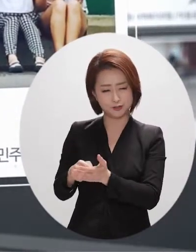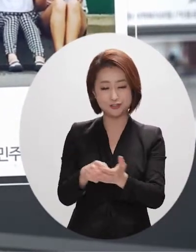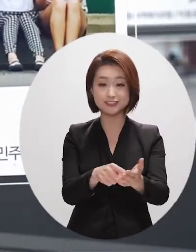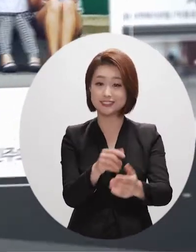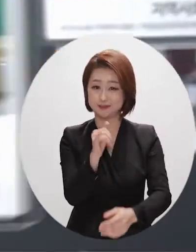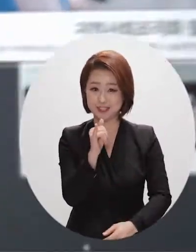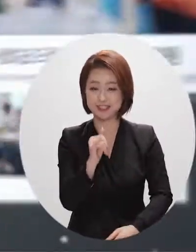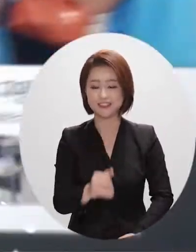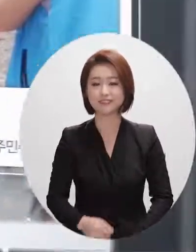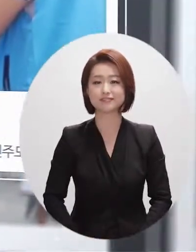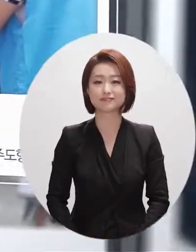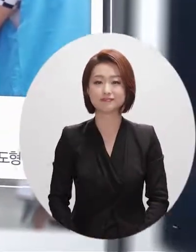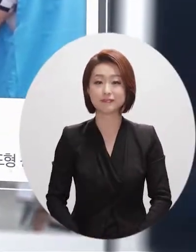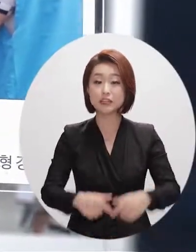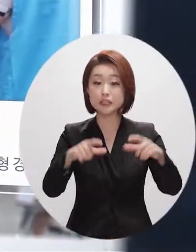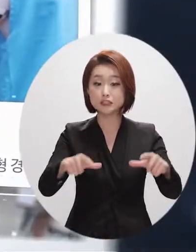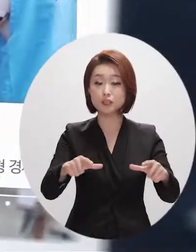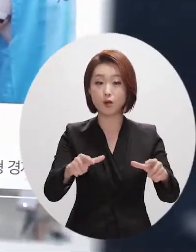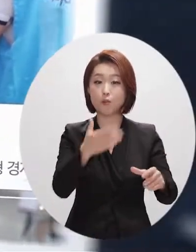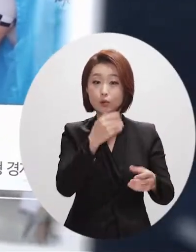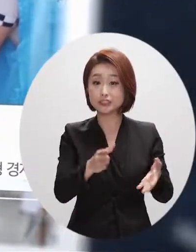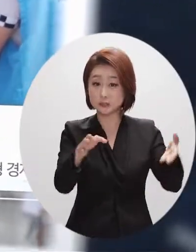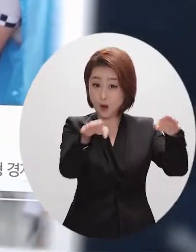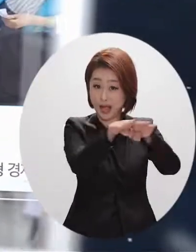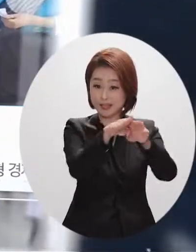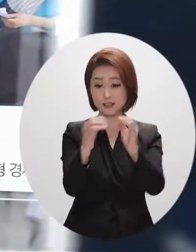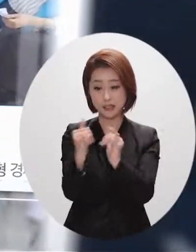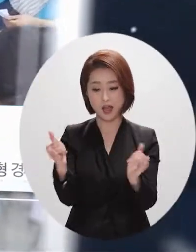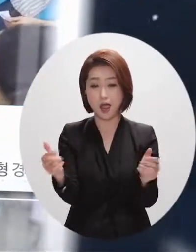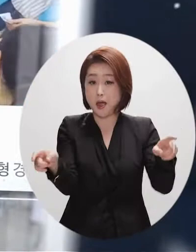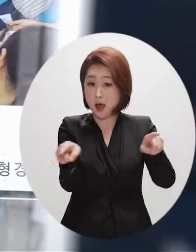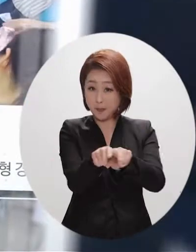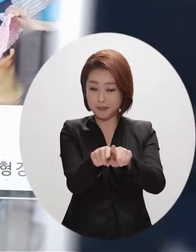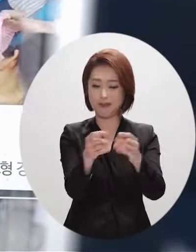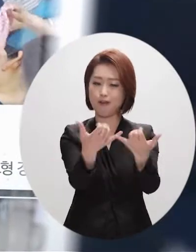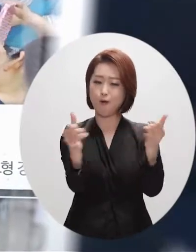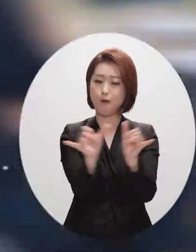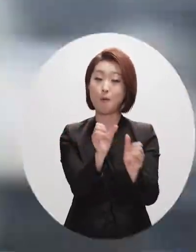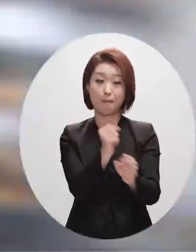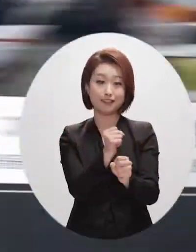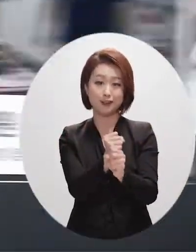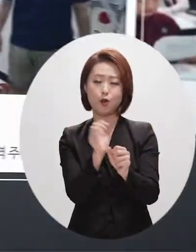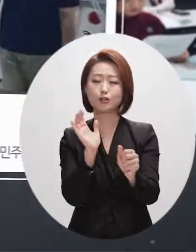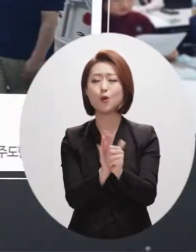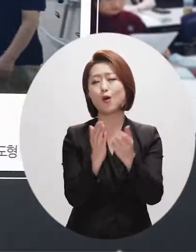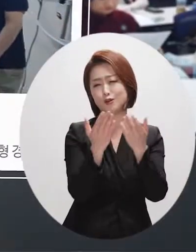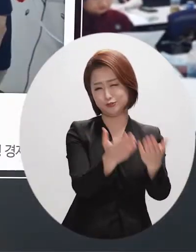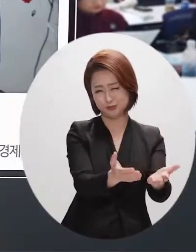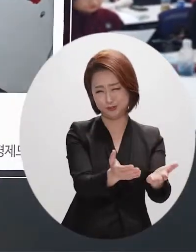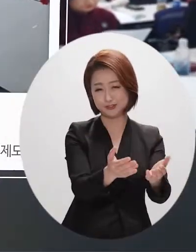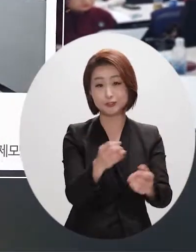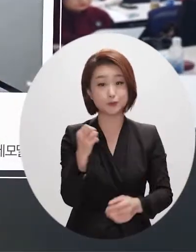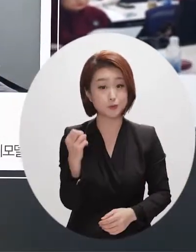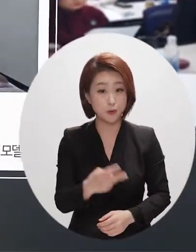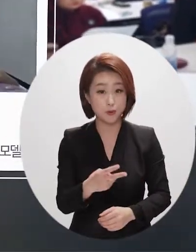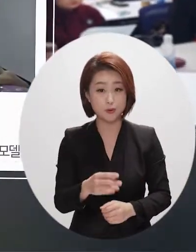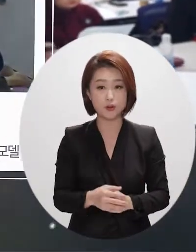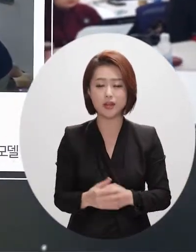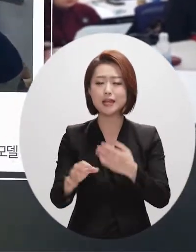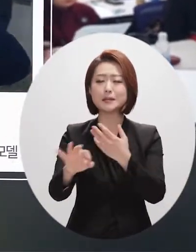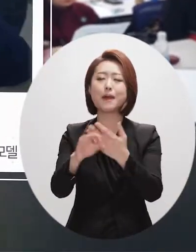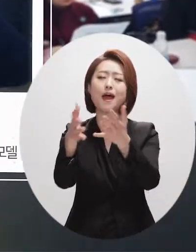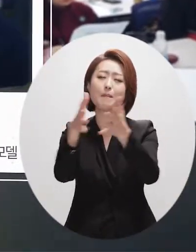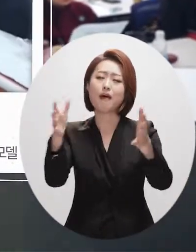전개하고 있습니다 지역 복지관이 주민과 함께 복지공동체를 꾸리는 능력을 갖추도록 지원하고 있으며